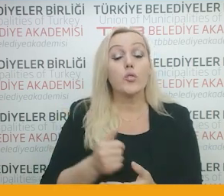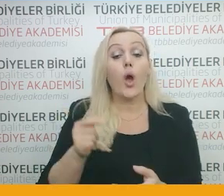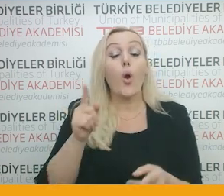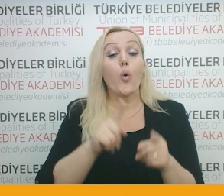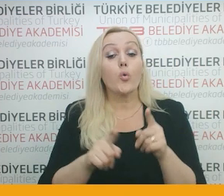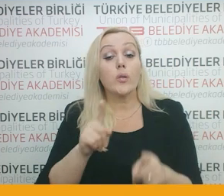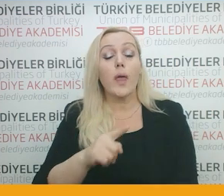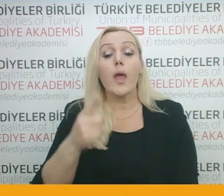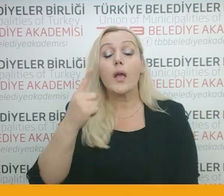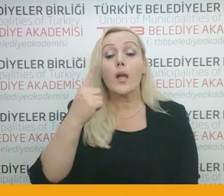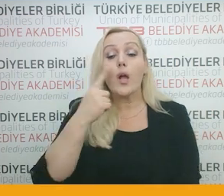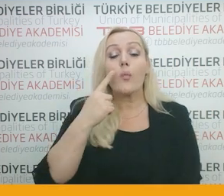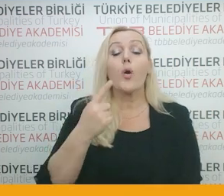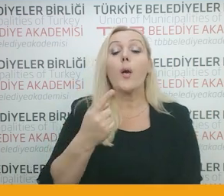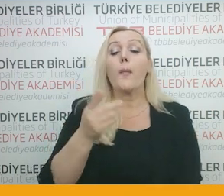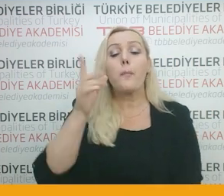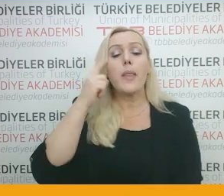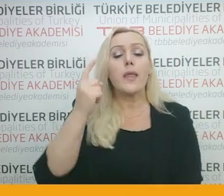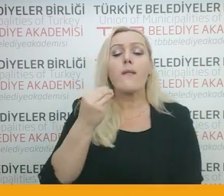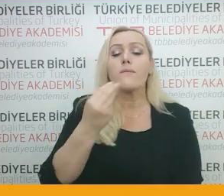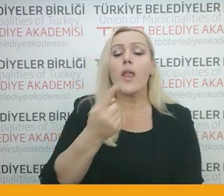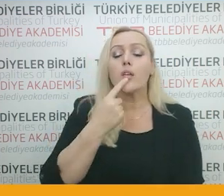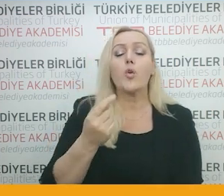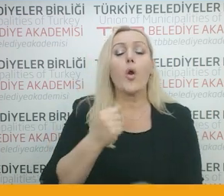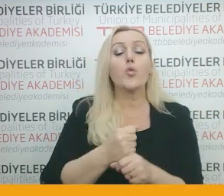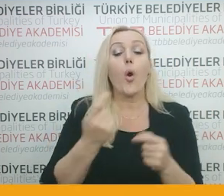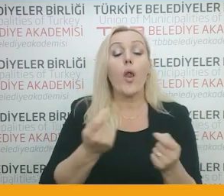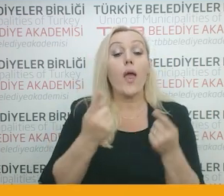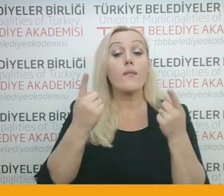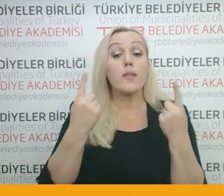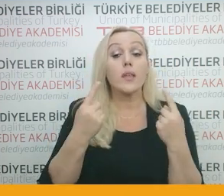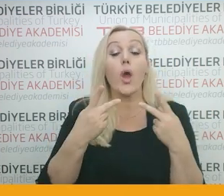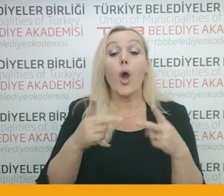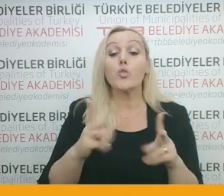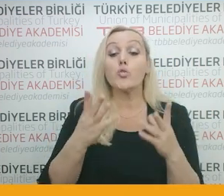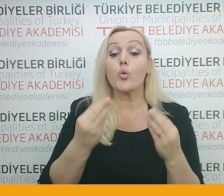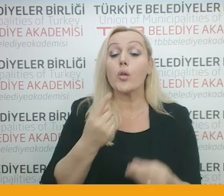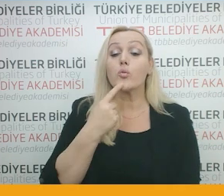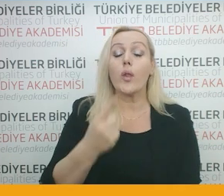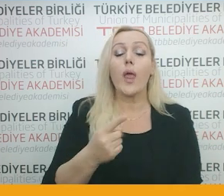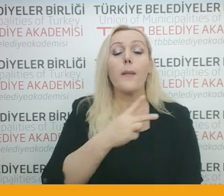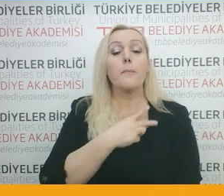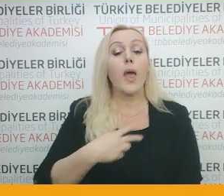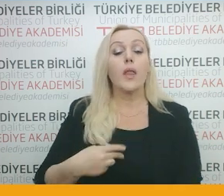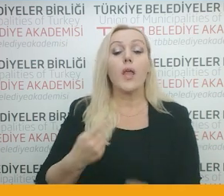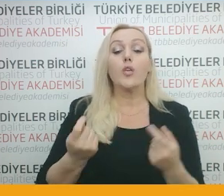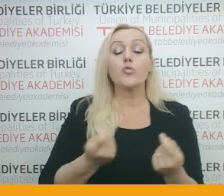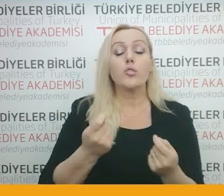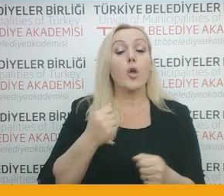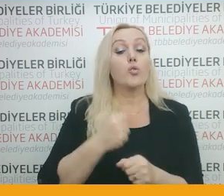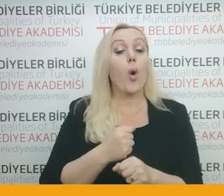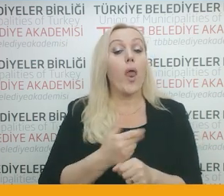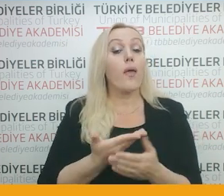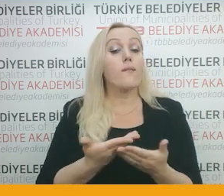kamuoyu zamanında bilgilendirilir diyor. Görev, yetki ve sorumluluklar açık ve net bir şekilde tanımlanmalı. Yani biz belediyede çalışırken